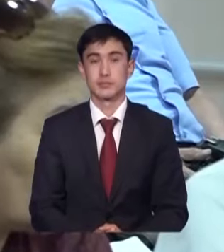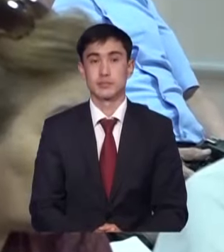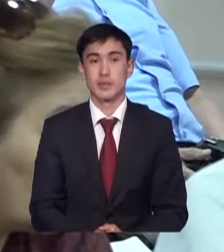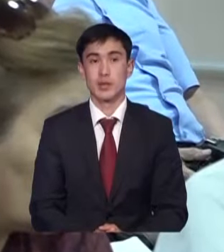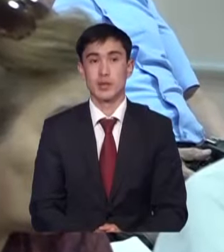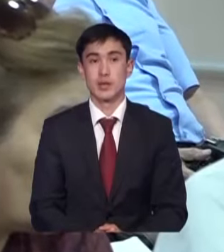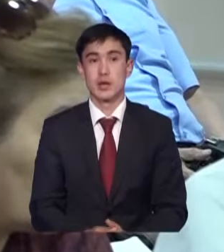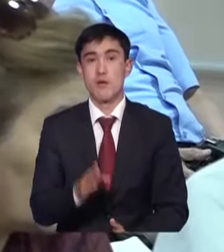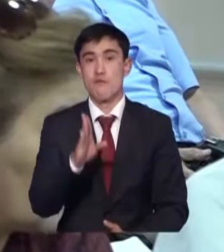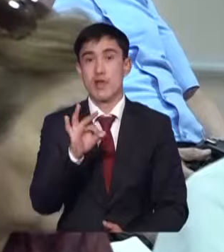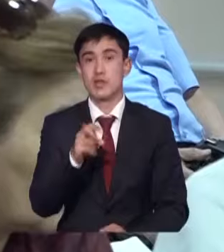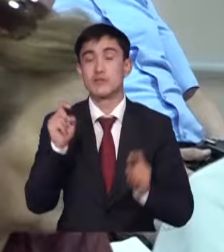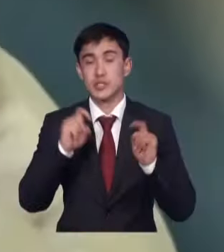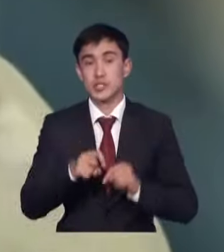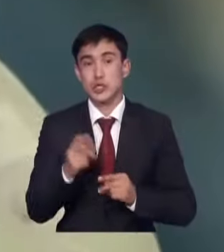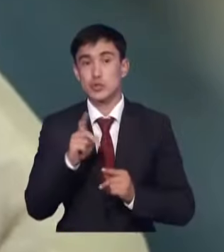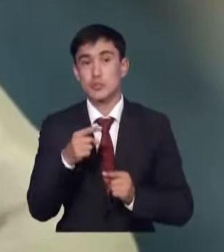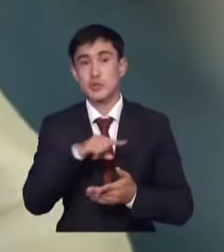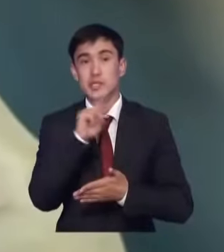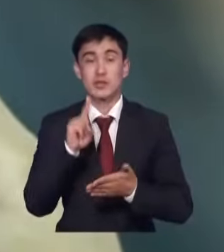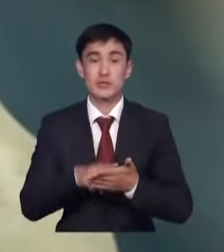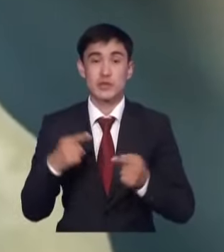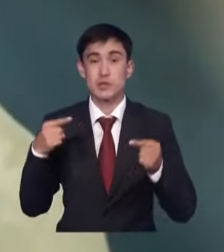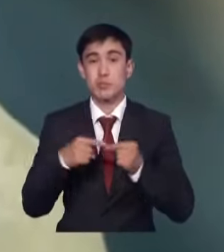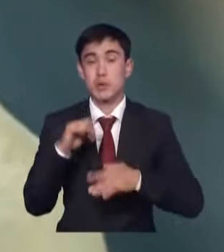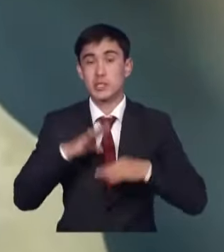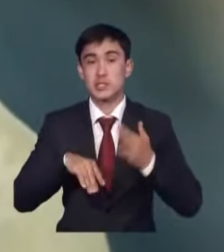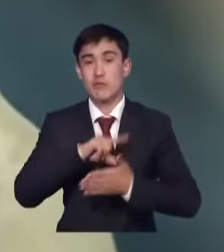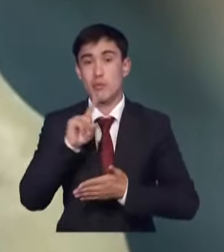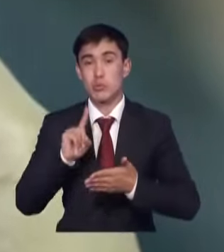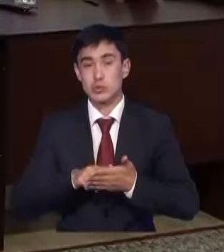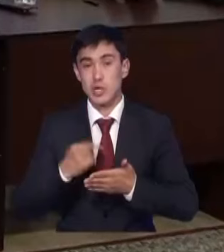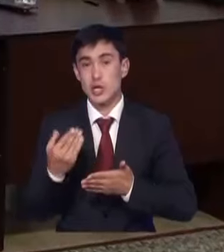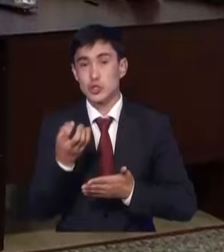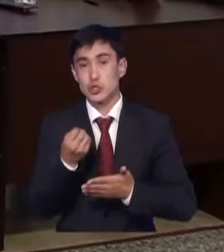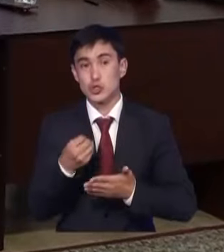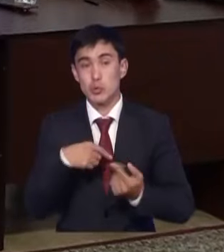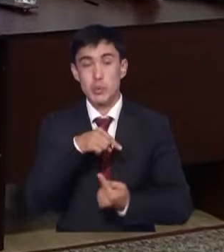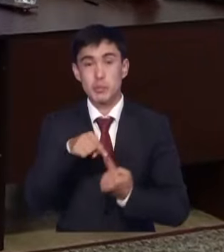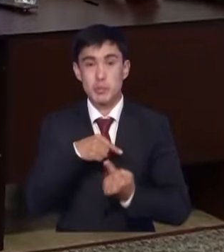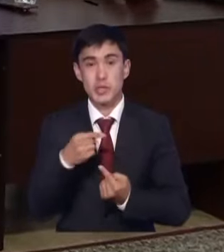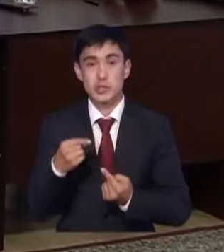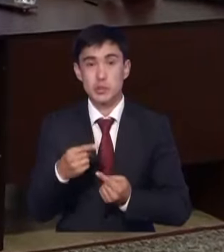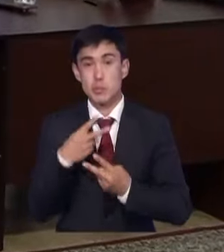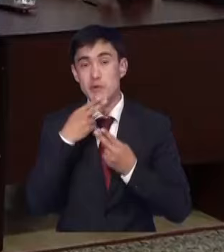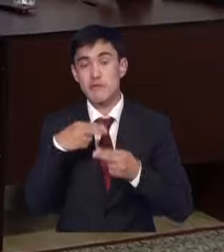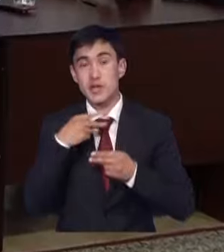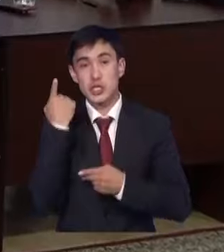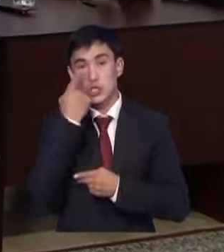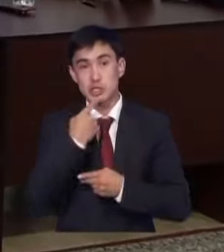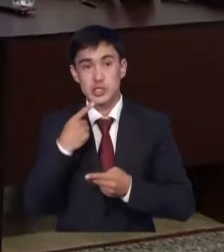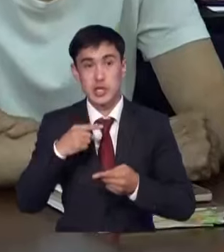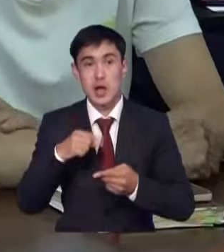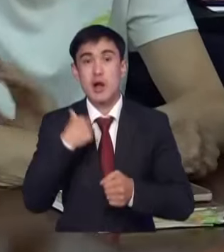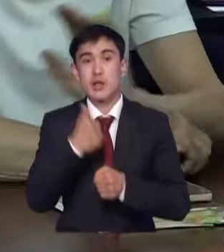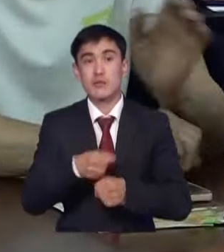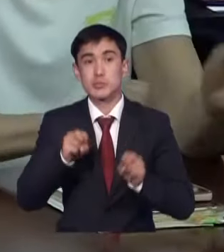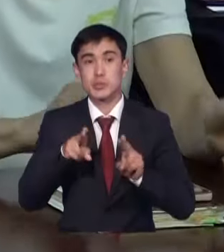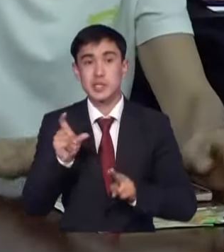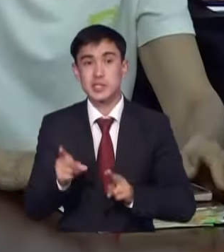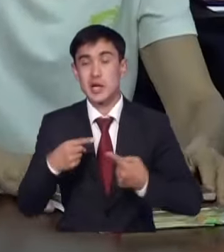Виолетта Деревянко пришла на встречу, чтобы задать конкретные практические вопросы. А еще предпринимательницу привлекла личность главного спикера